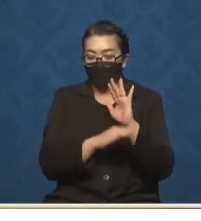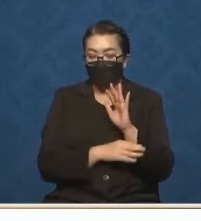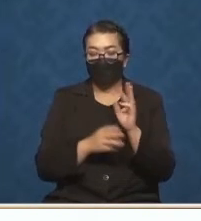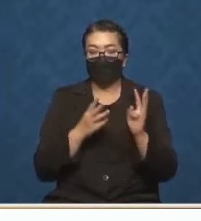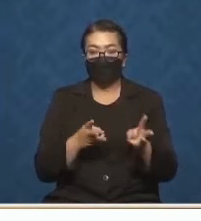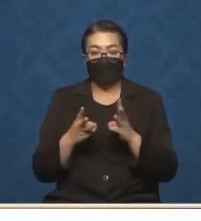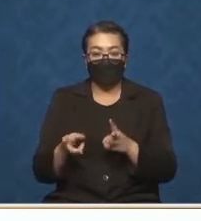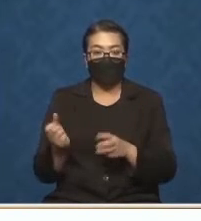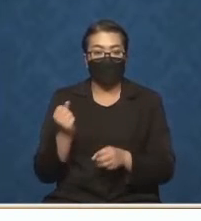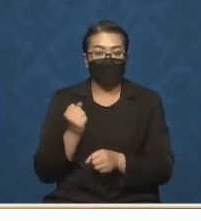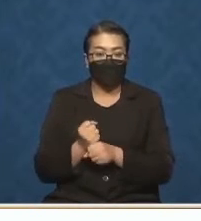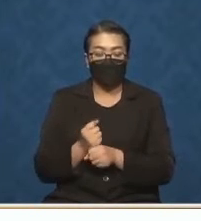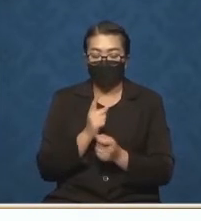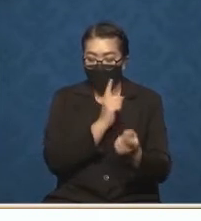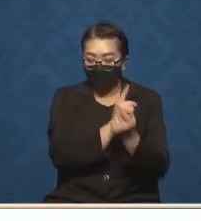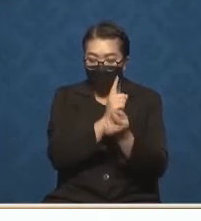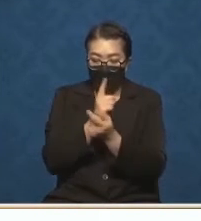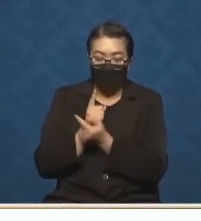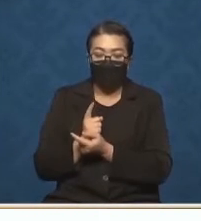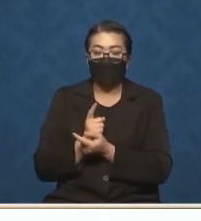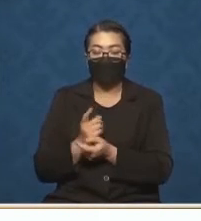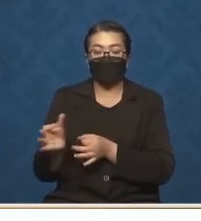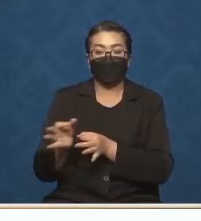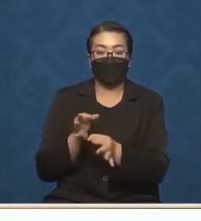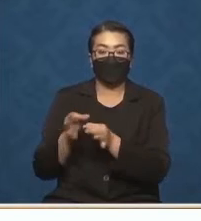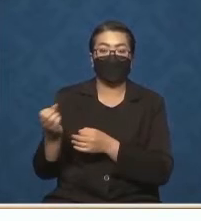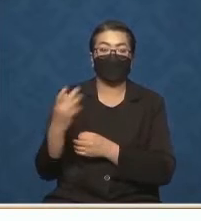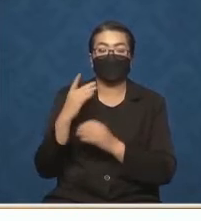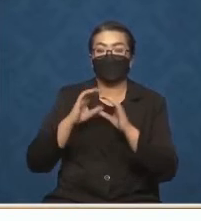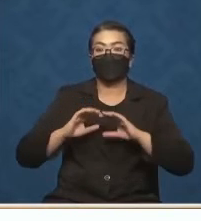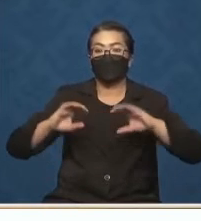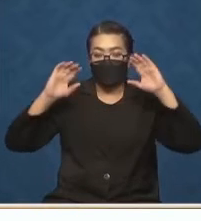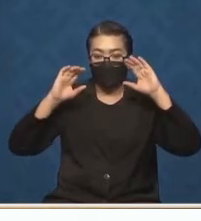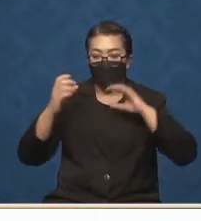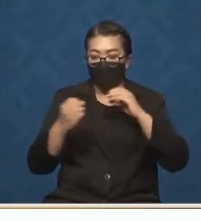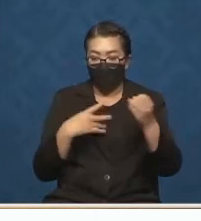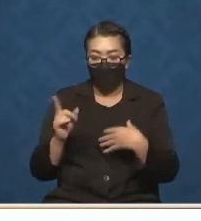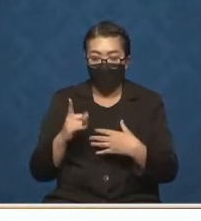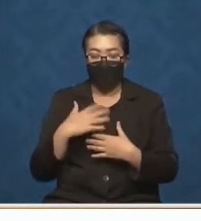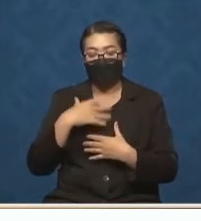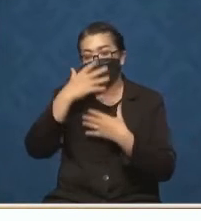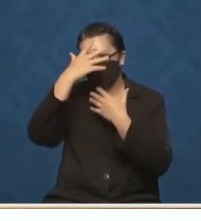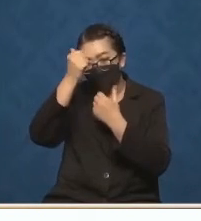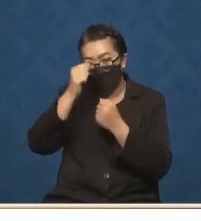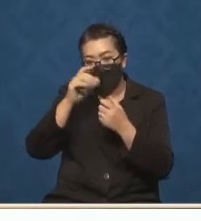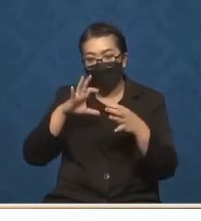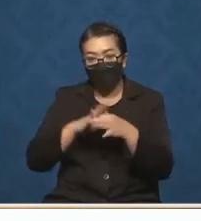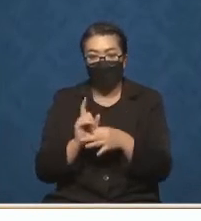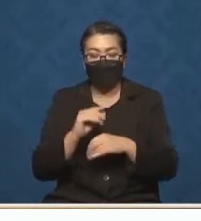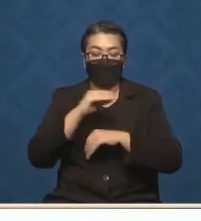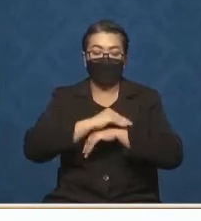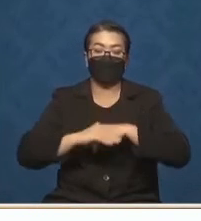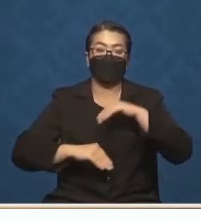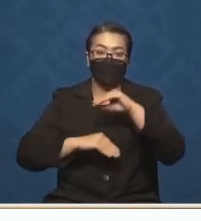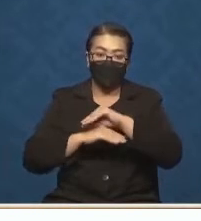เราพบเจอไดรบกันชแจงในหนวยงานรชการเราสนใจเรื่องของการได้มาซึ่โคลงกัน